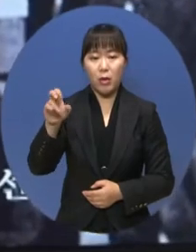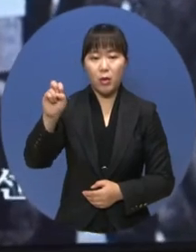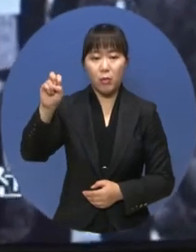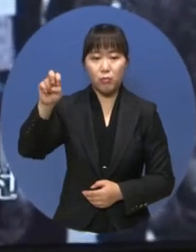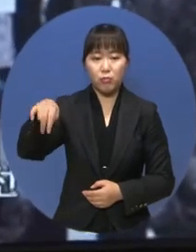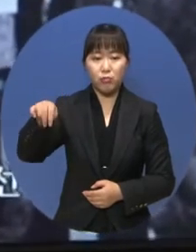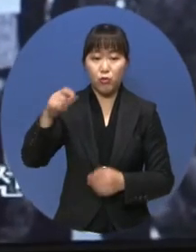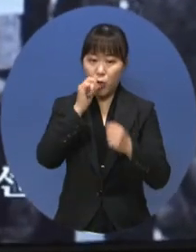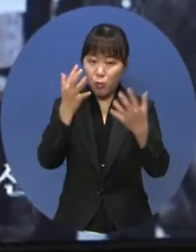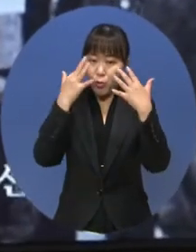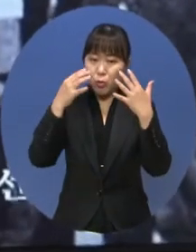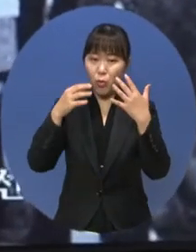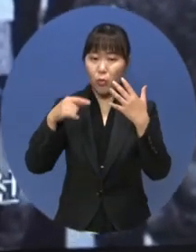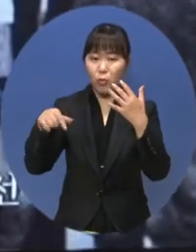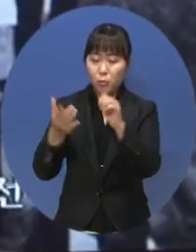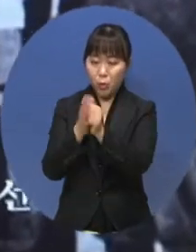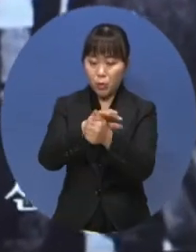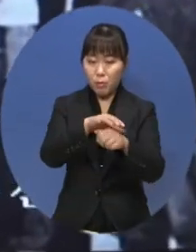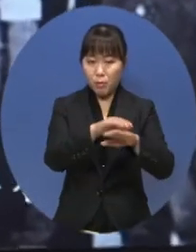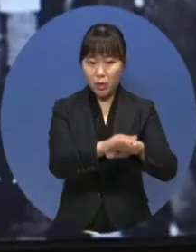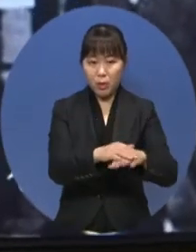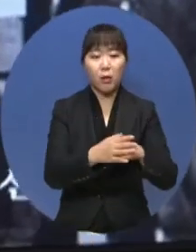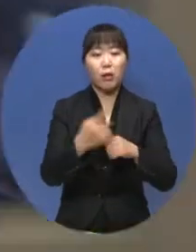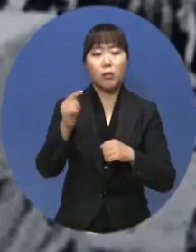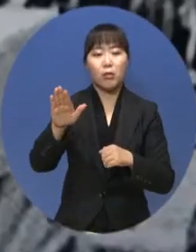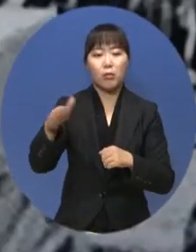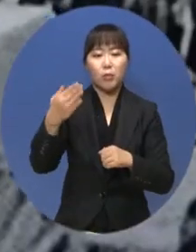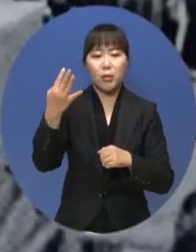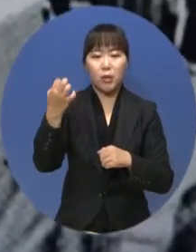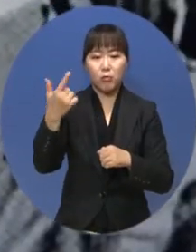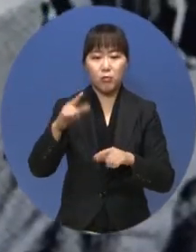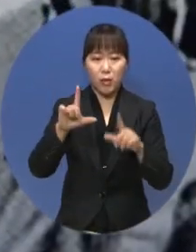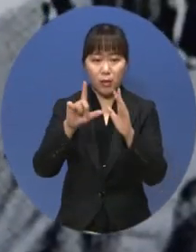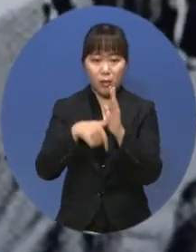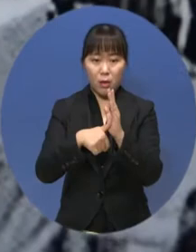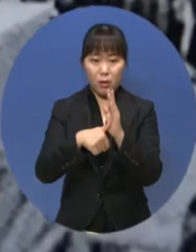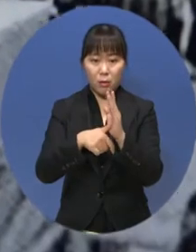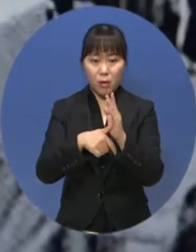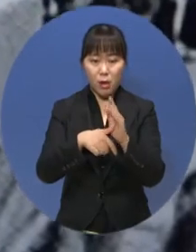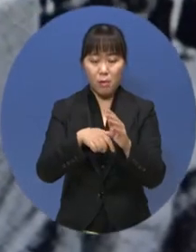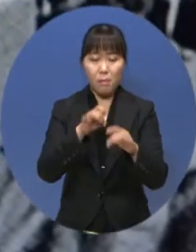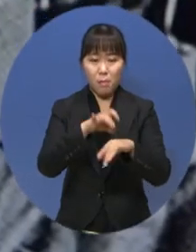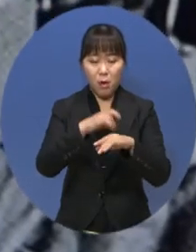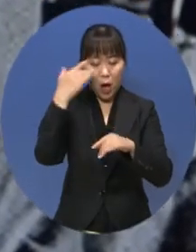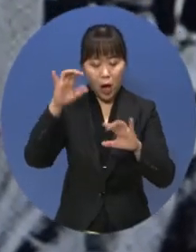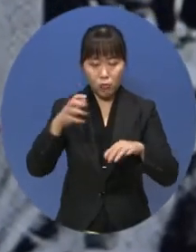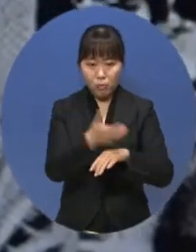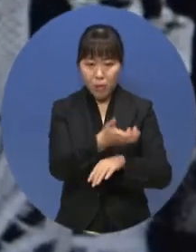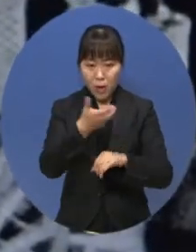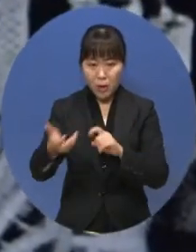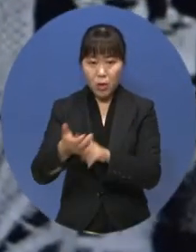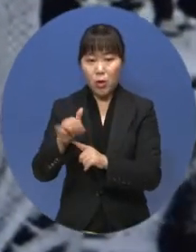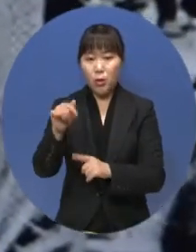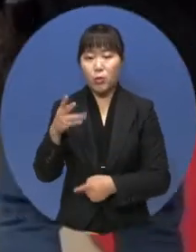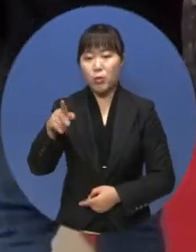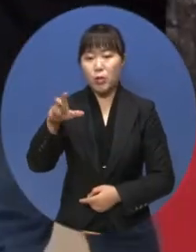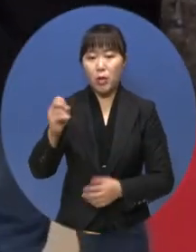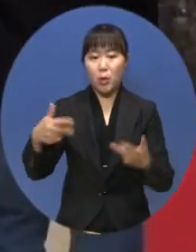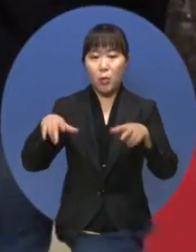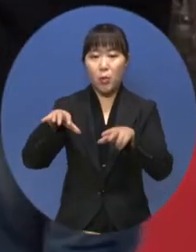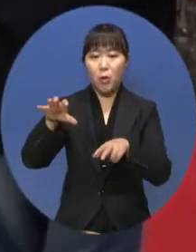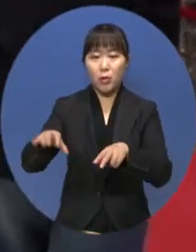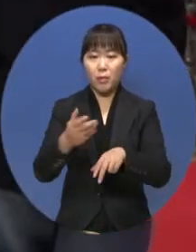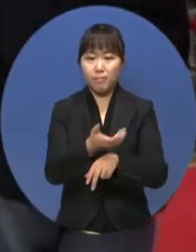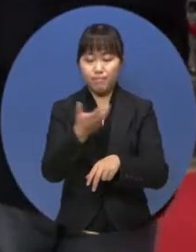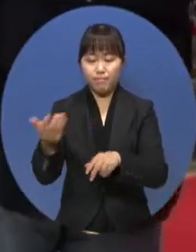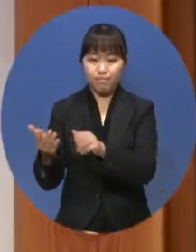매장됐습니다. 이후 1946년 이봉창 의사의 유해가 국내로 돌아와 효창공원에